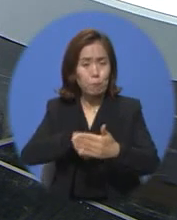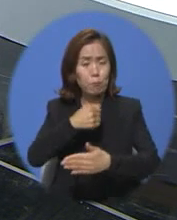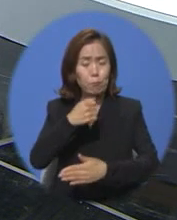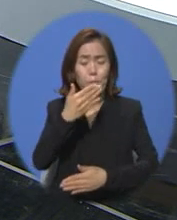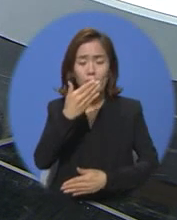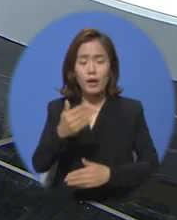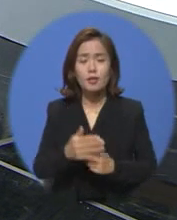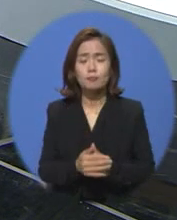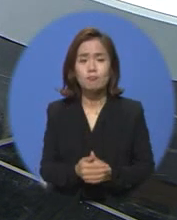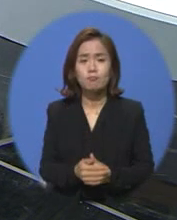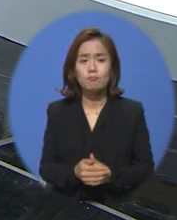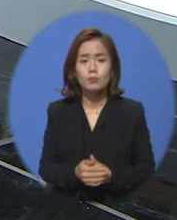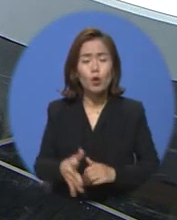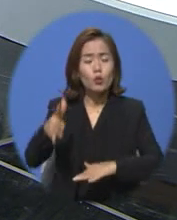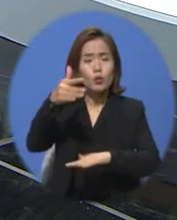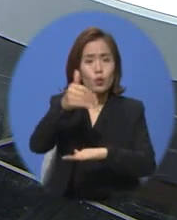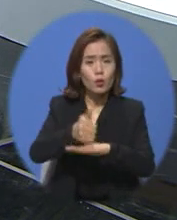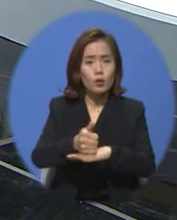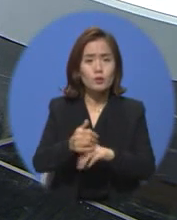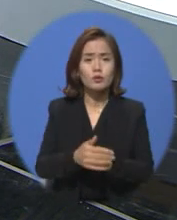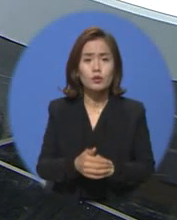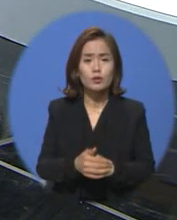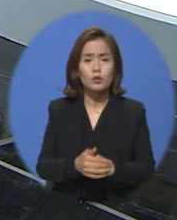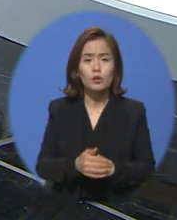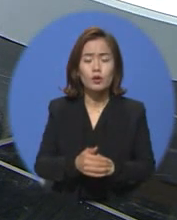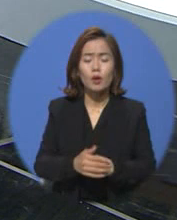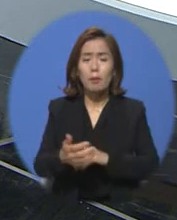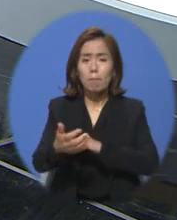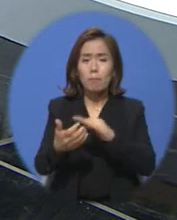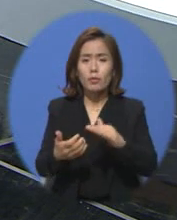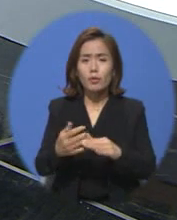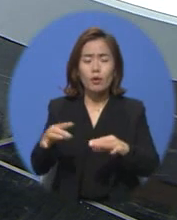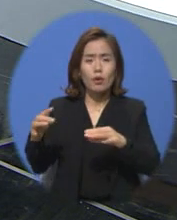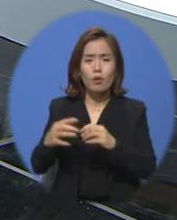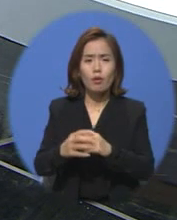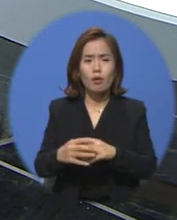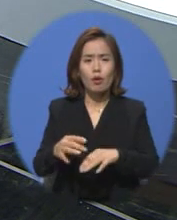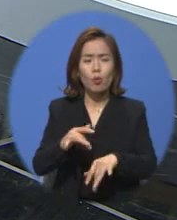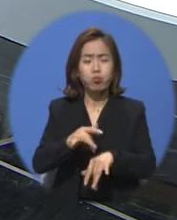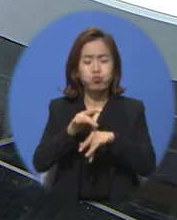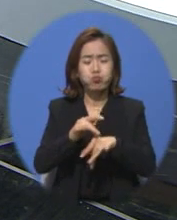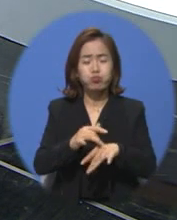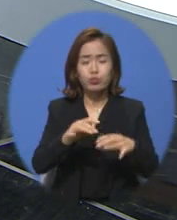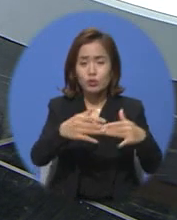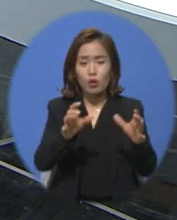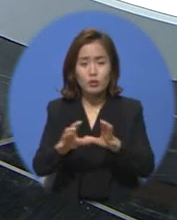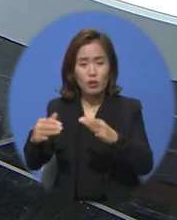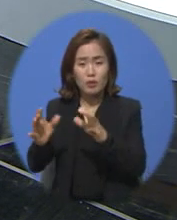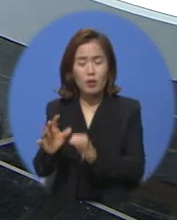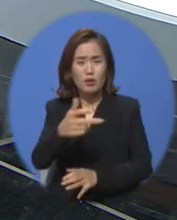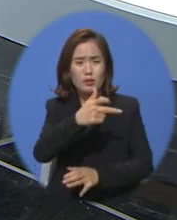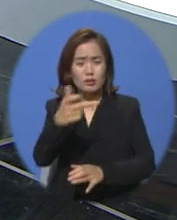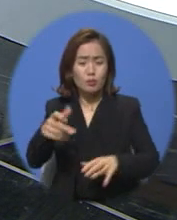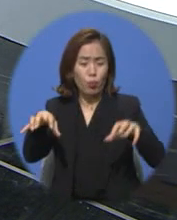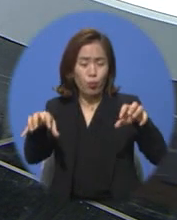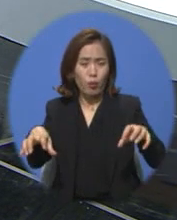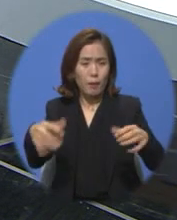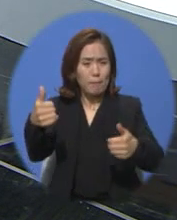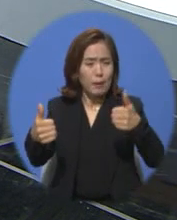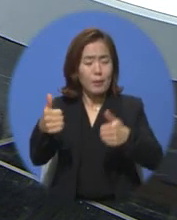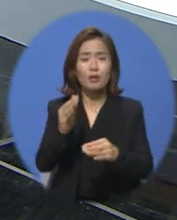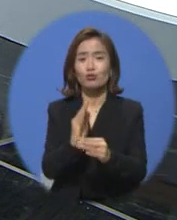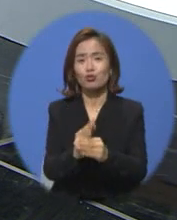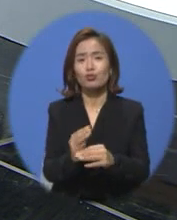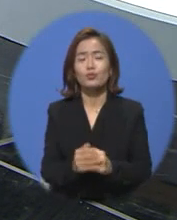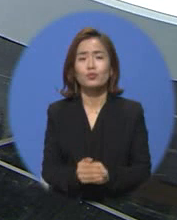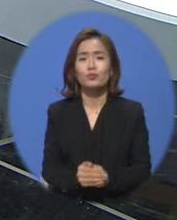정치구조를다양화하기위해통과된법안입니다.그러나결과적으로 비례대표제 위성정당들의등장은 두주요정당간의대립으로다시이어졌다